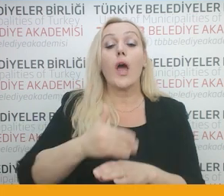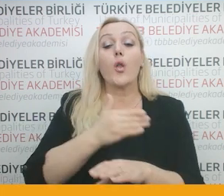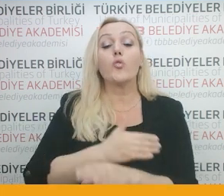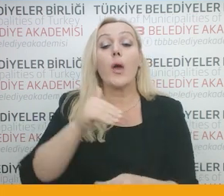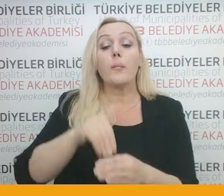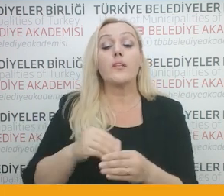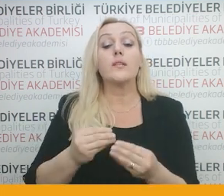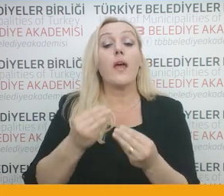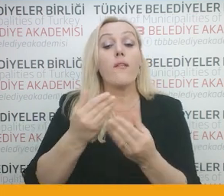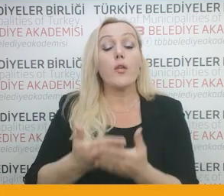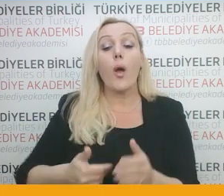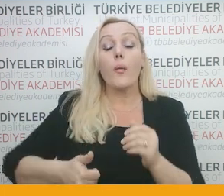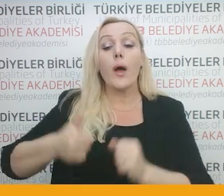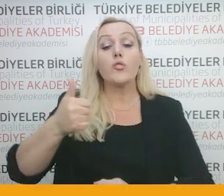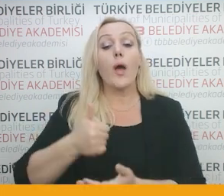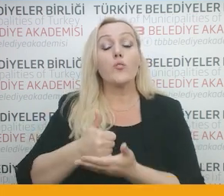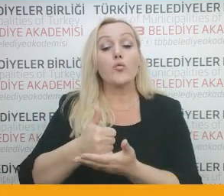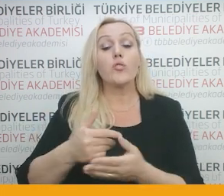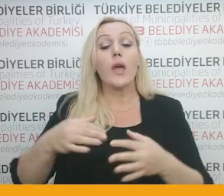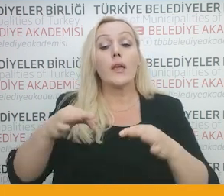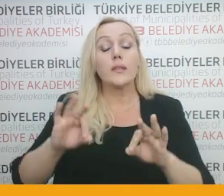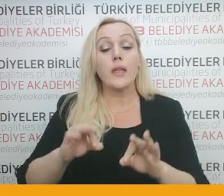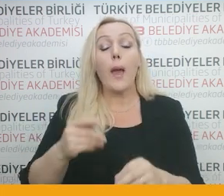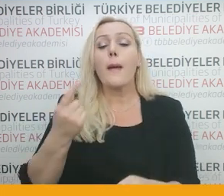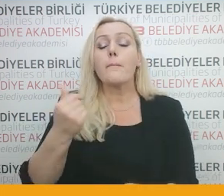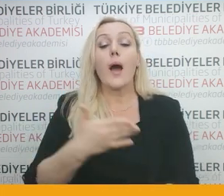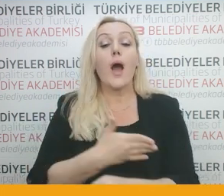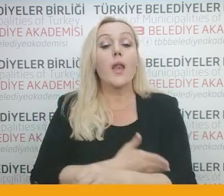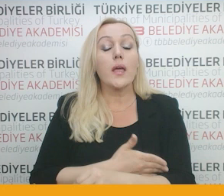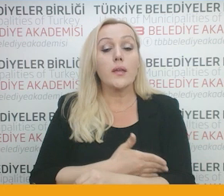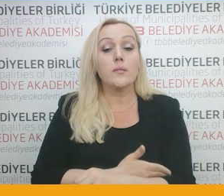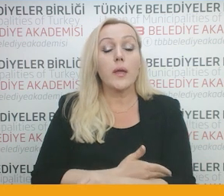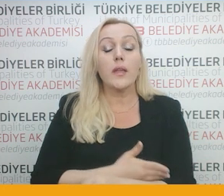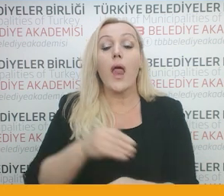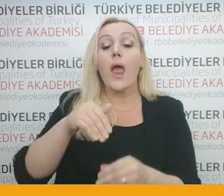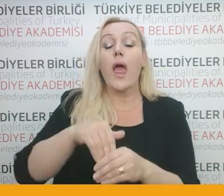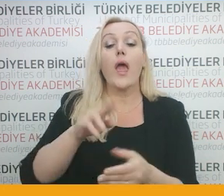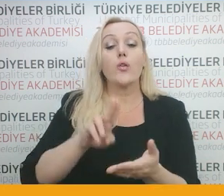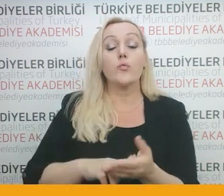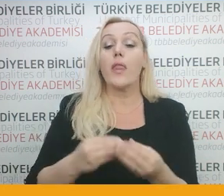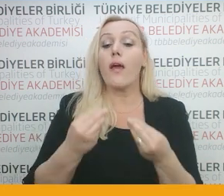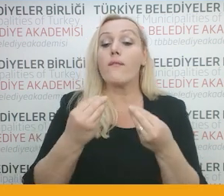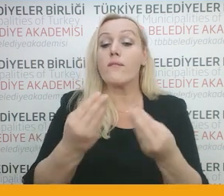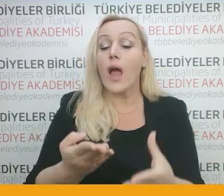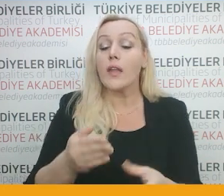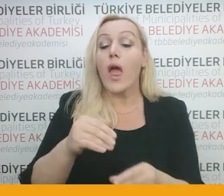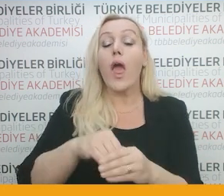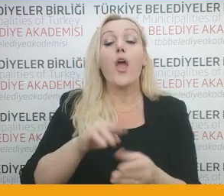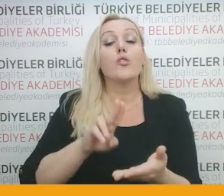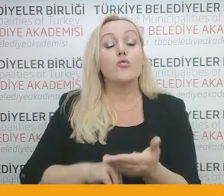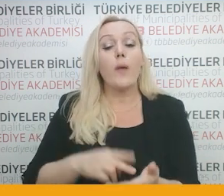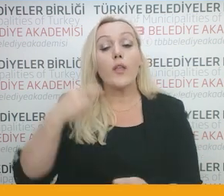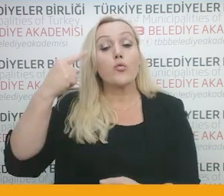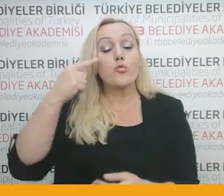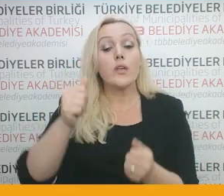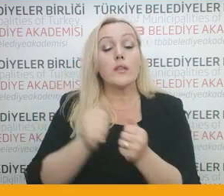Yani başkan bütçeyi hazırladı. Mali Hizmetler tarafından hazırlanan bütçeyi başkan encümene sundu. Encümen görüşlü birlikte başkana verdi.